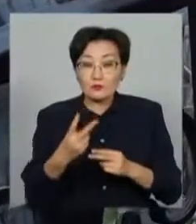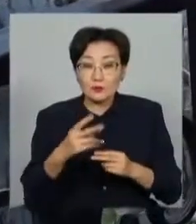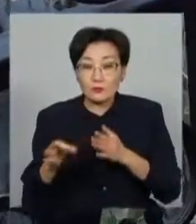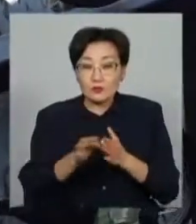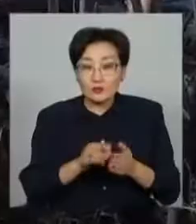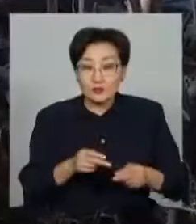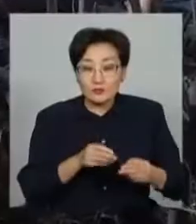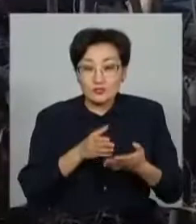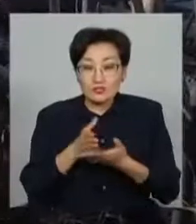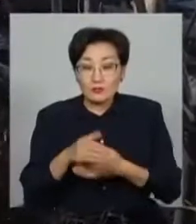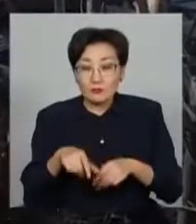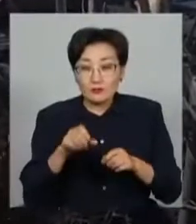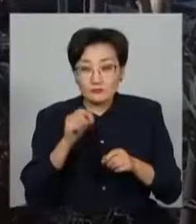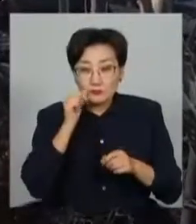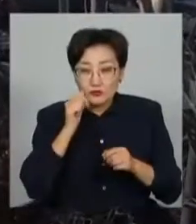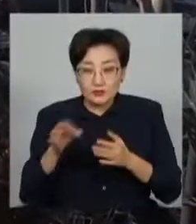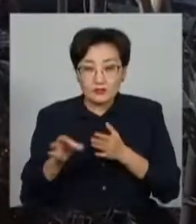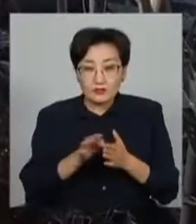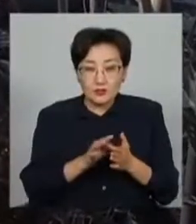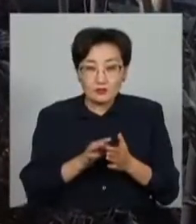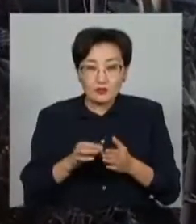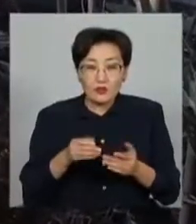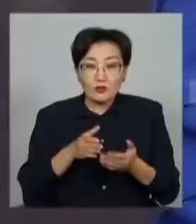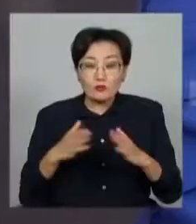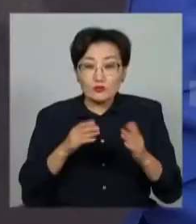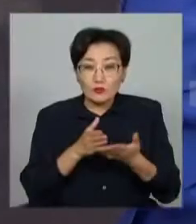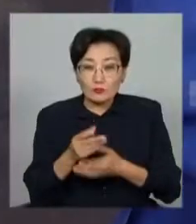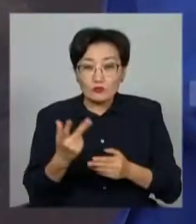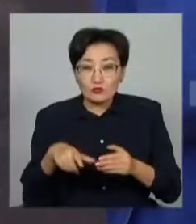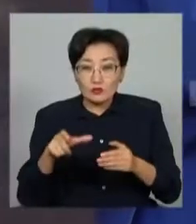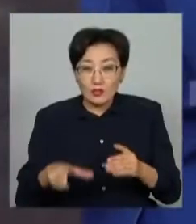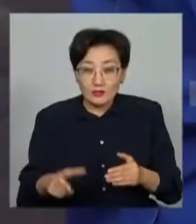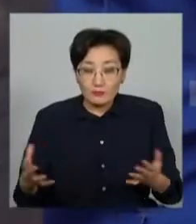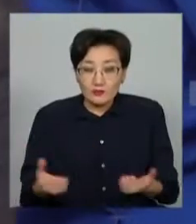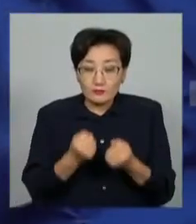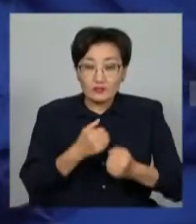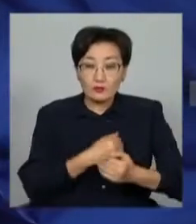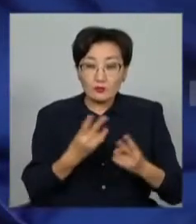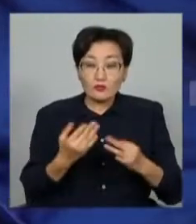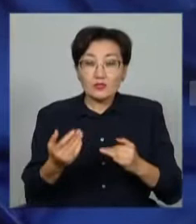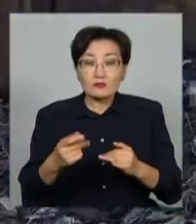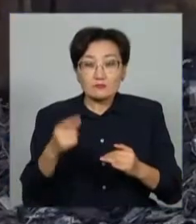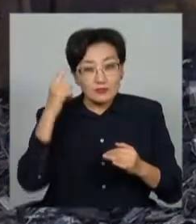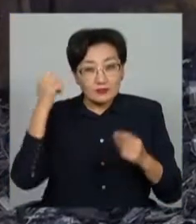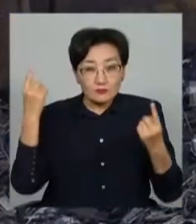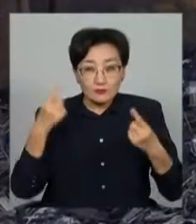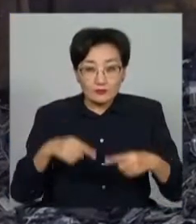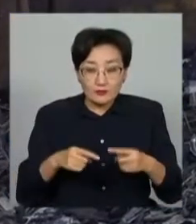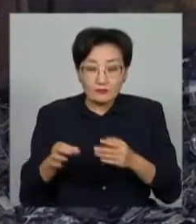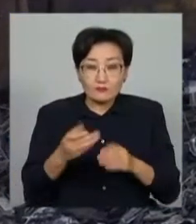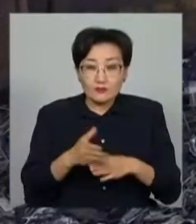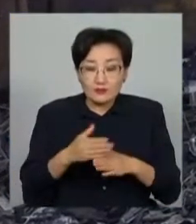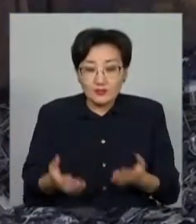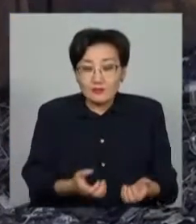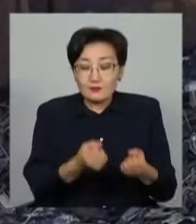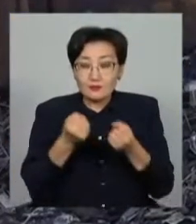бірден жүгіре жөнелген азамат еш ойланбастан үйге кіріп, 3 адамды да қызыл жалынан құтқармақ болды. Алайда олар ес-түссіз жатқандықтан біртіндеп